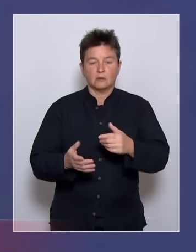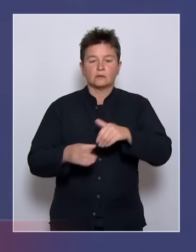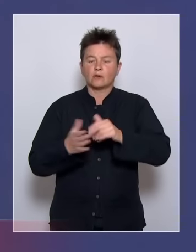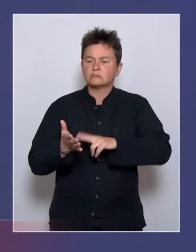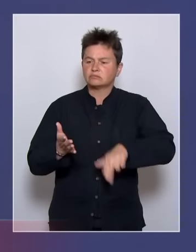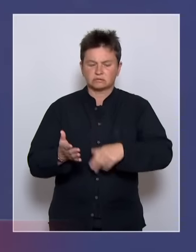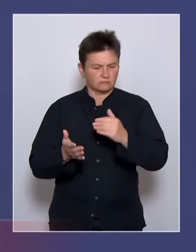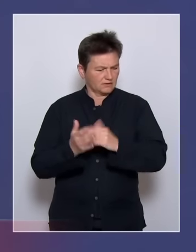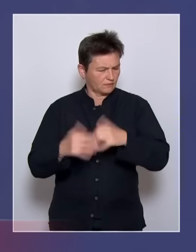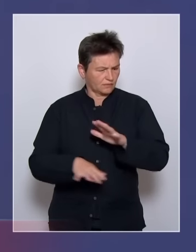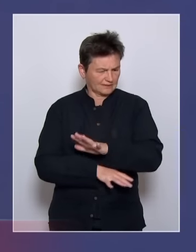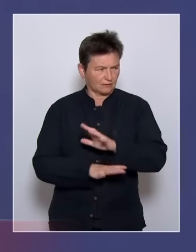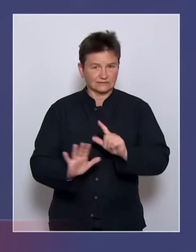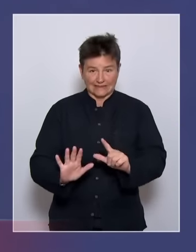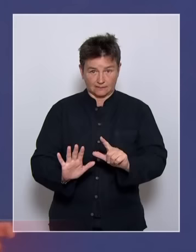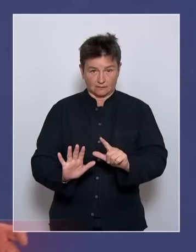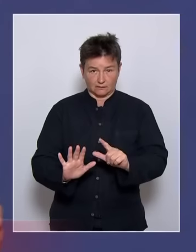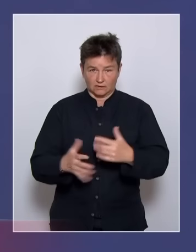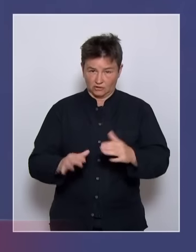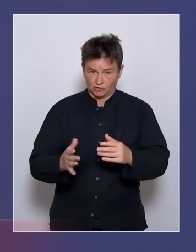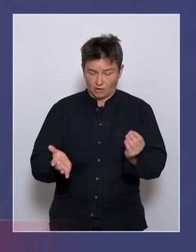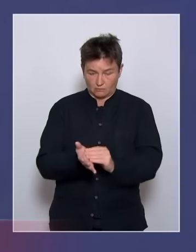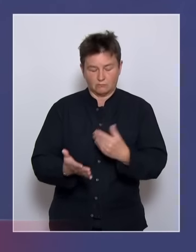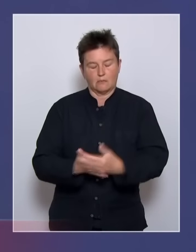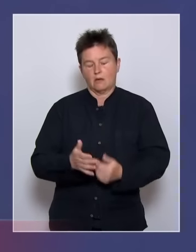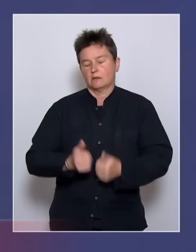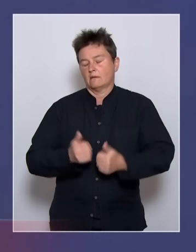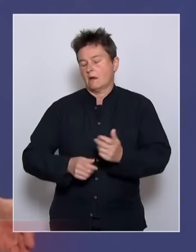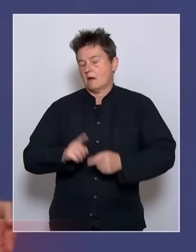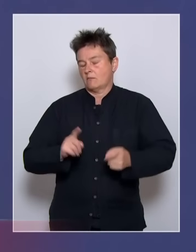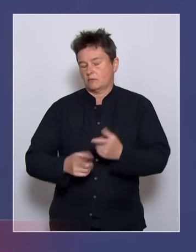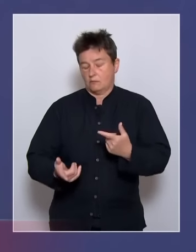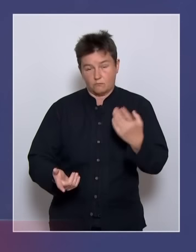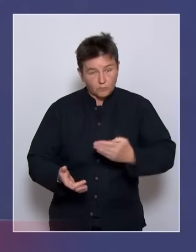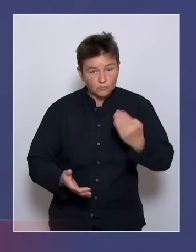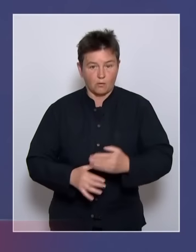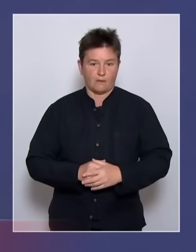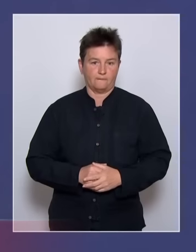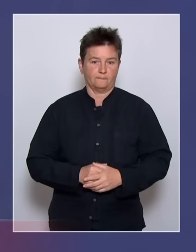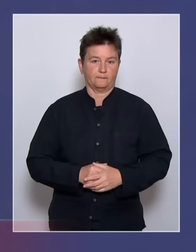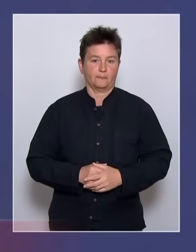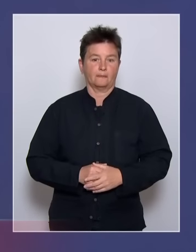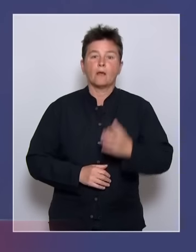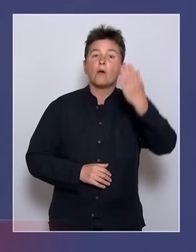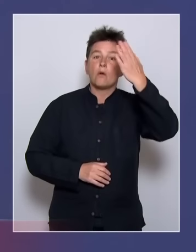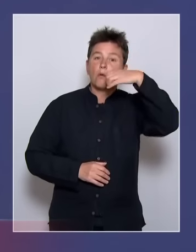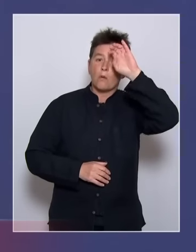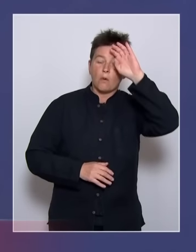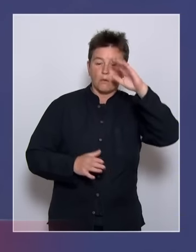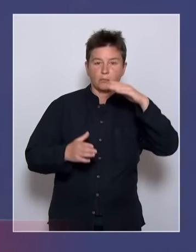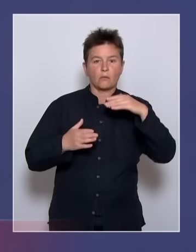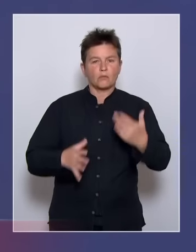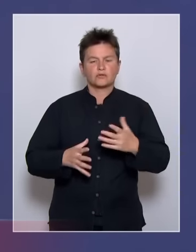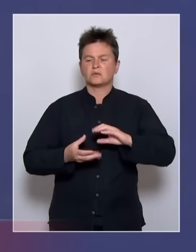1957 et les défis sont majeurs. Mais on en a besoin. L'Europe, aujourd'hui, dans ce